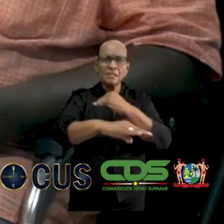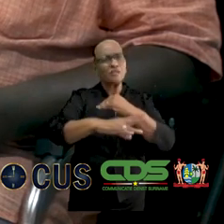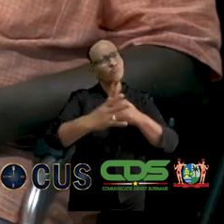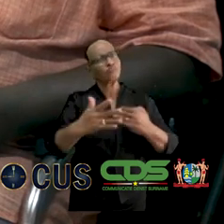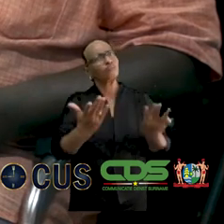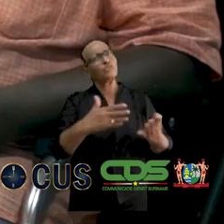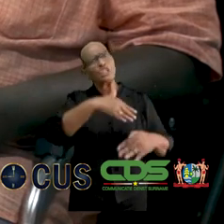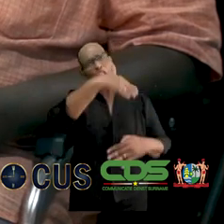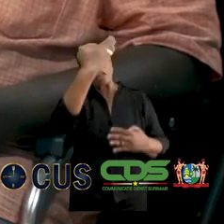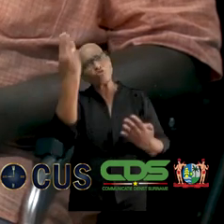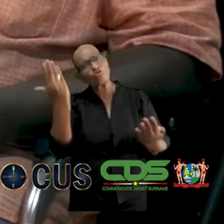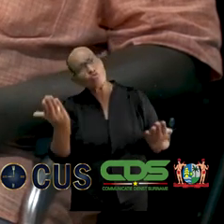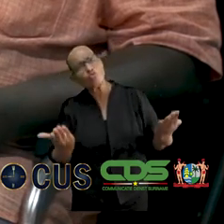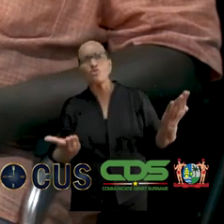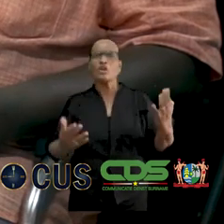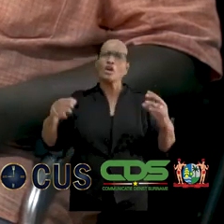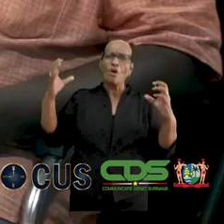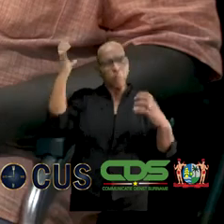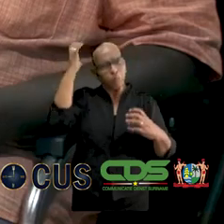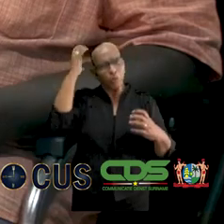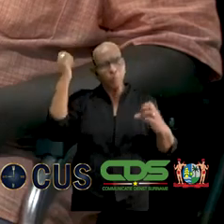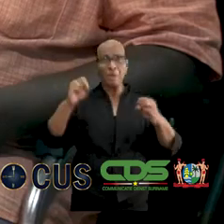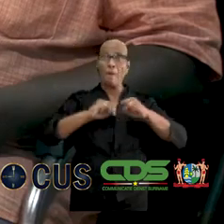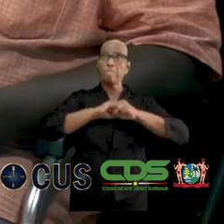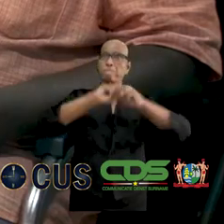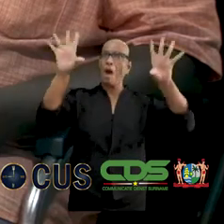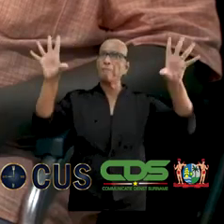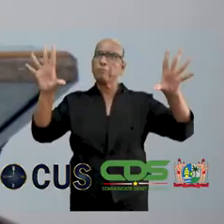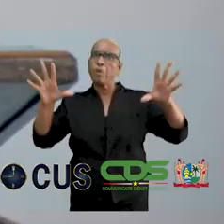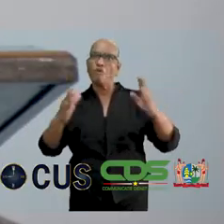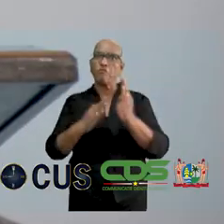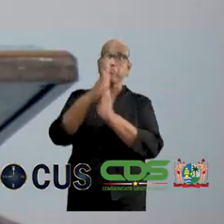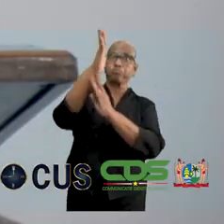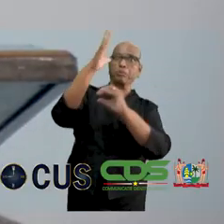disasters, dus calamiteiten,